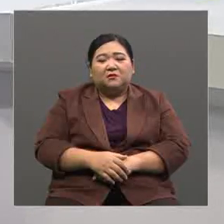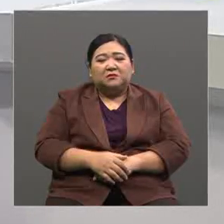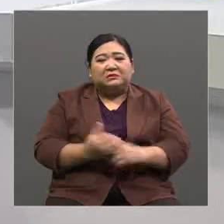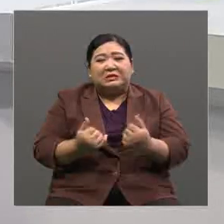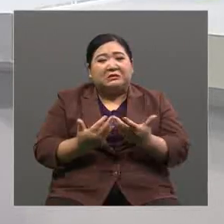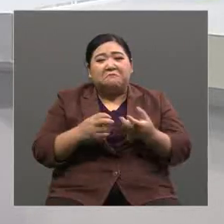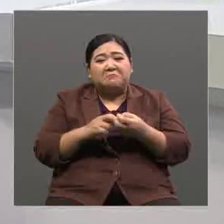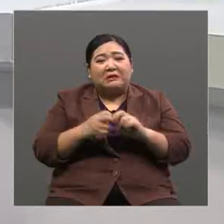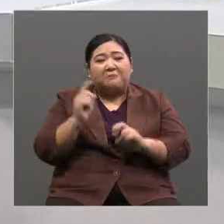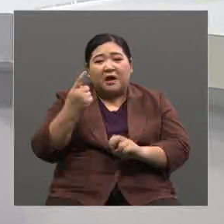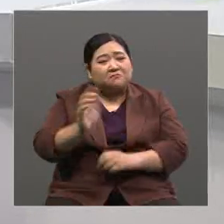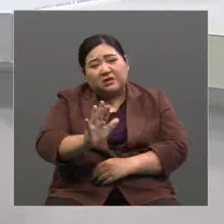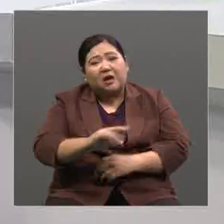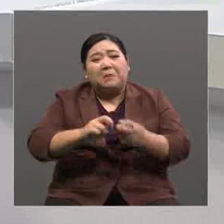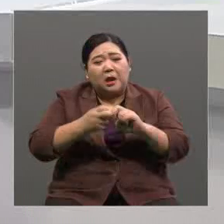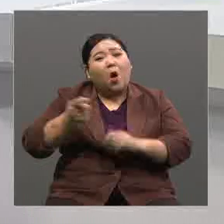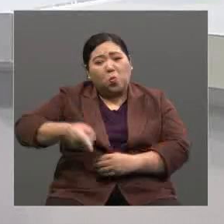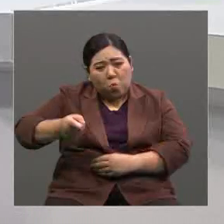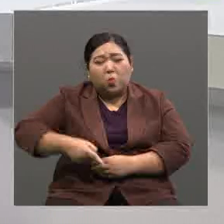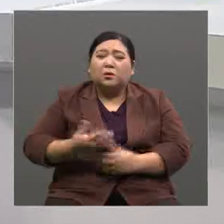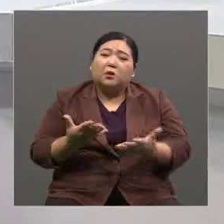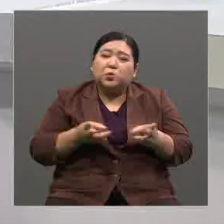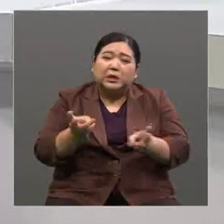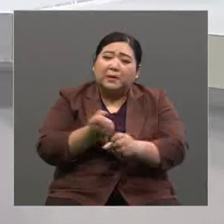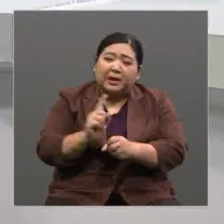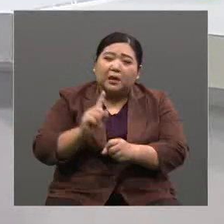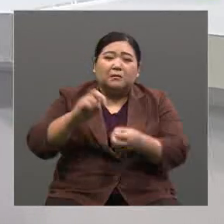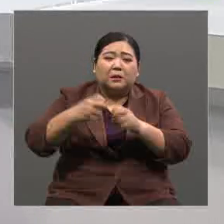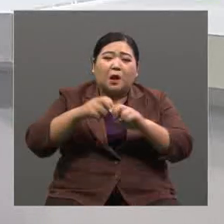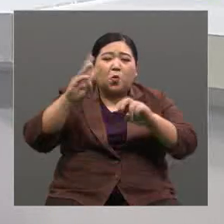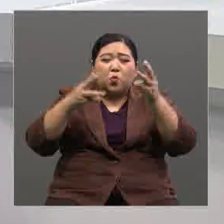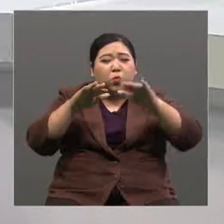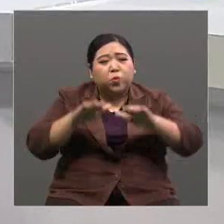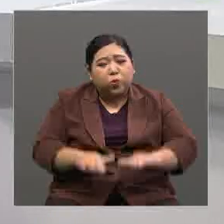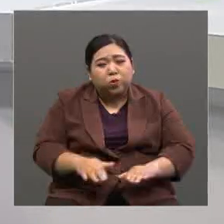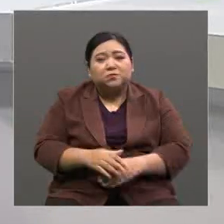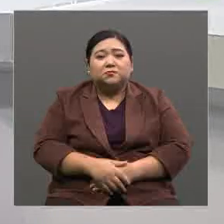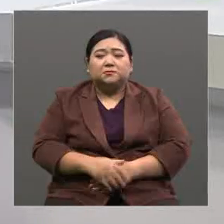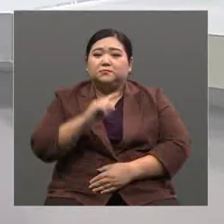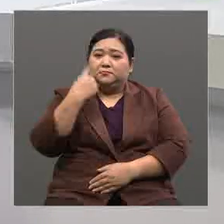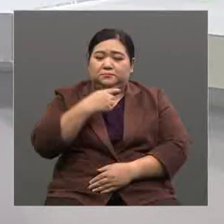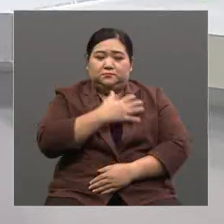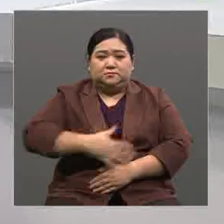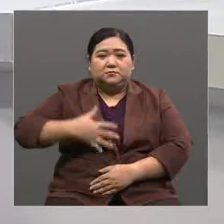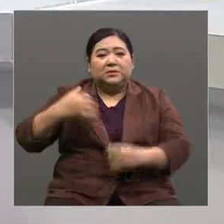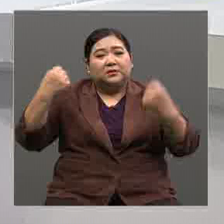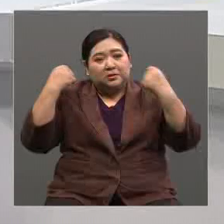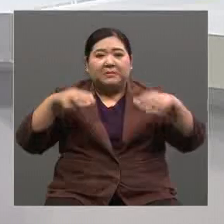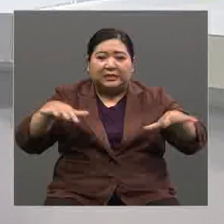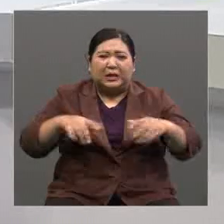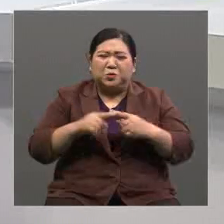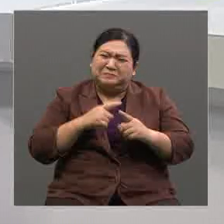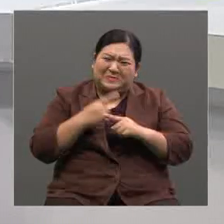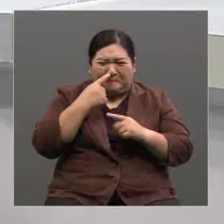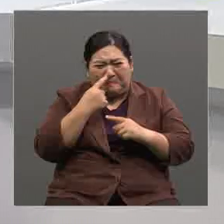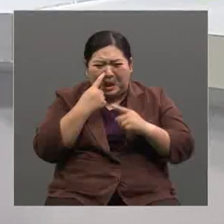แต่ทำยงไงมัจะช่วยให้สถานการณมัเบาบางลูกเพระ่าถาเกดว่าคนที่สภาพรงกบปกติเราอาจจะแค่แบจมู